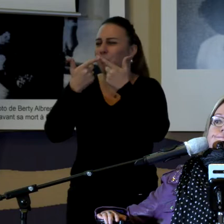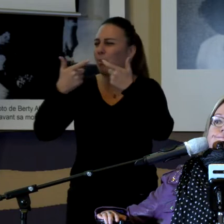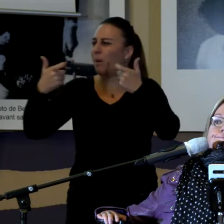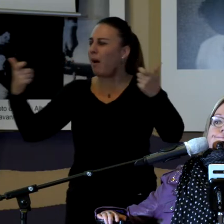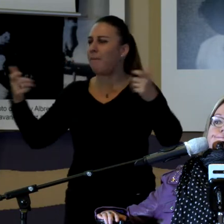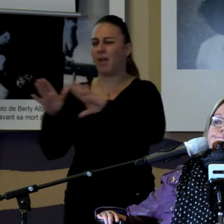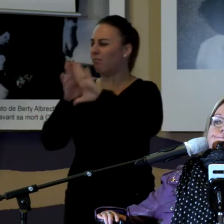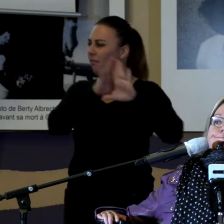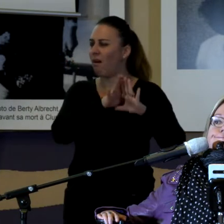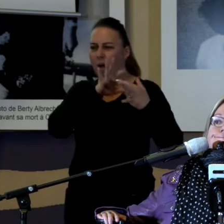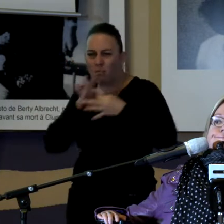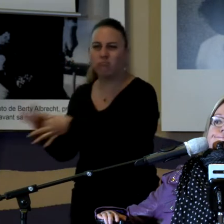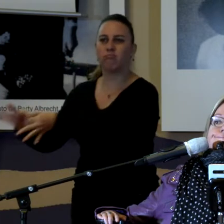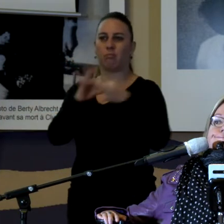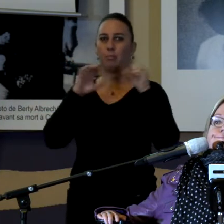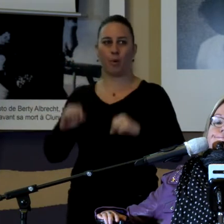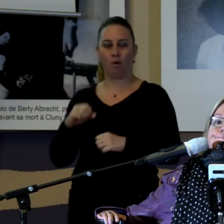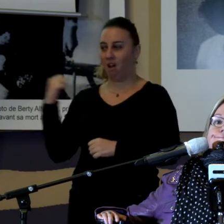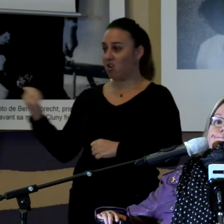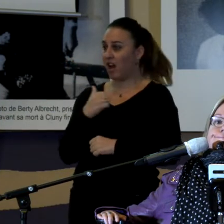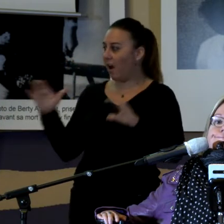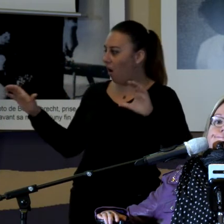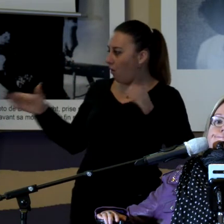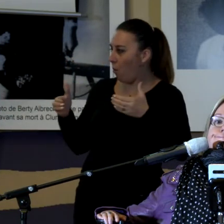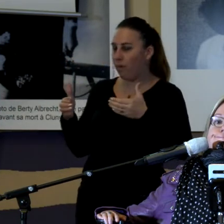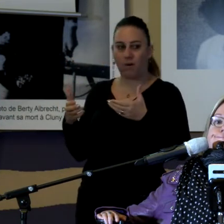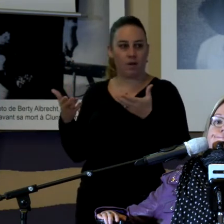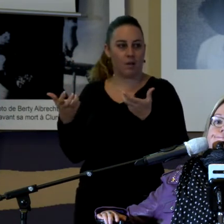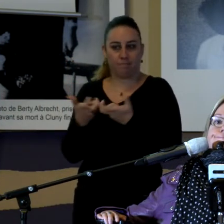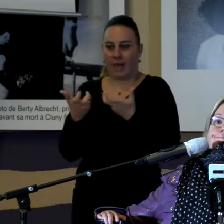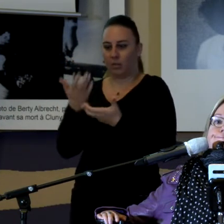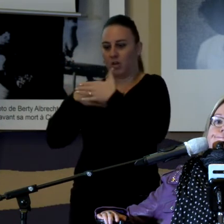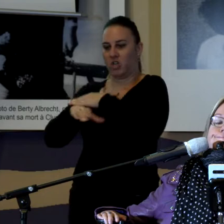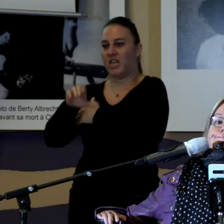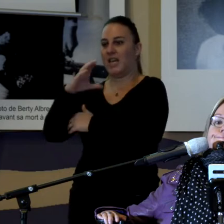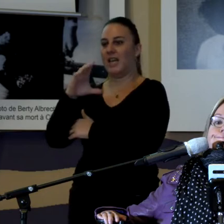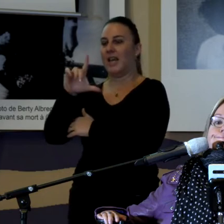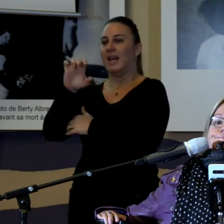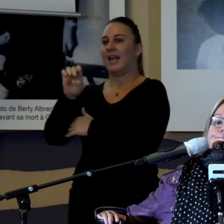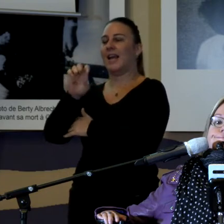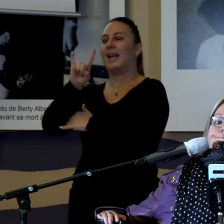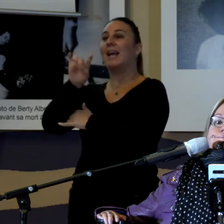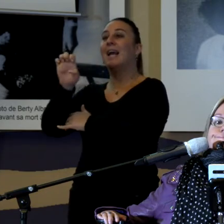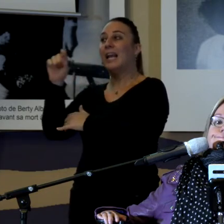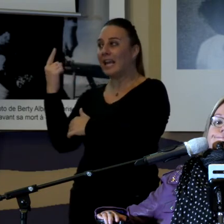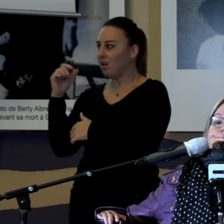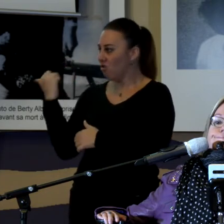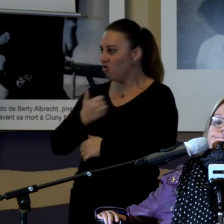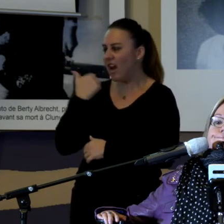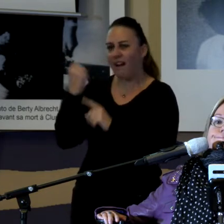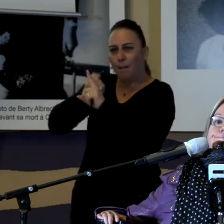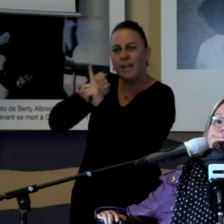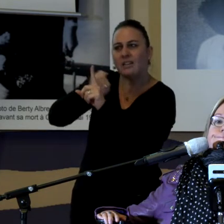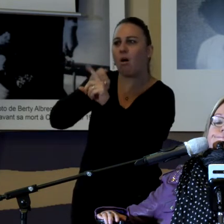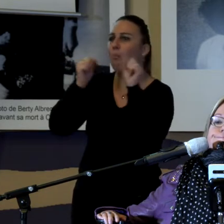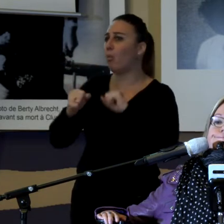en montrant que finalement, ce qui nous réunit, bon, par exemple, ce qui nous réunit au CLE, nous sommes tous des militants et des militantes concernées directement